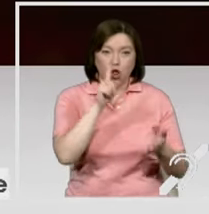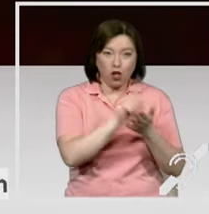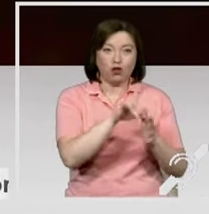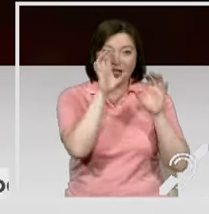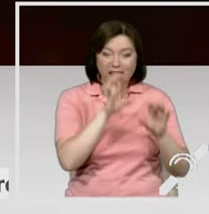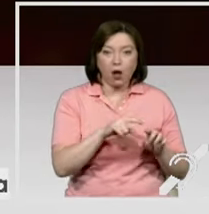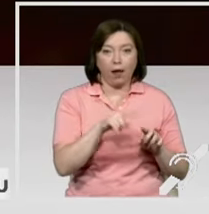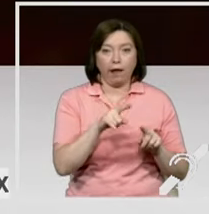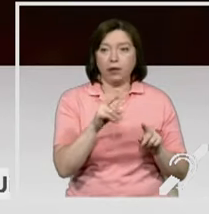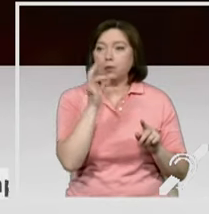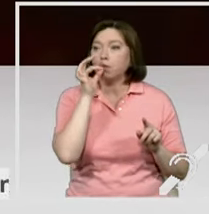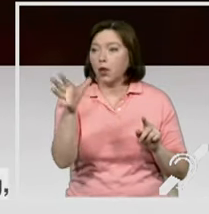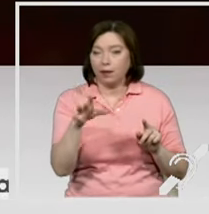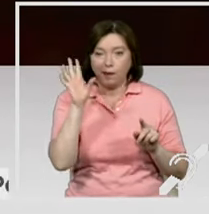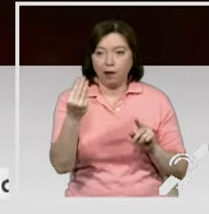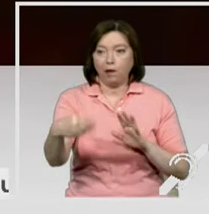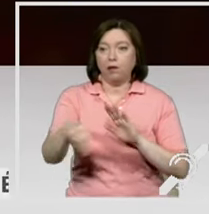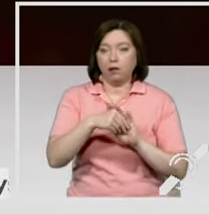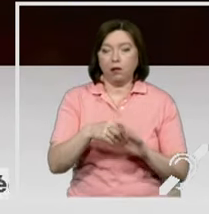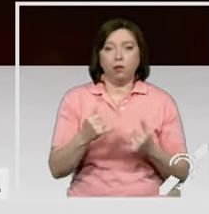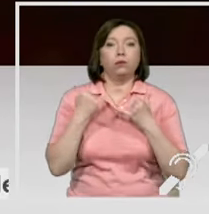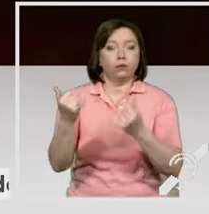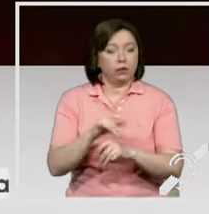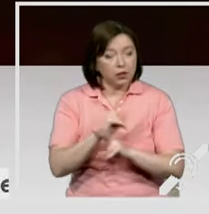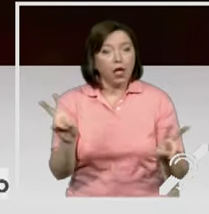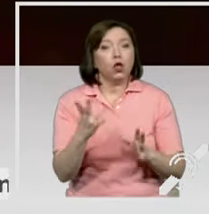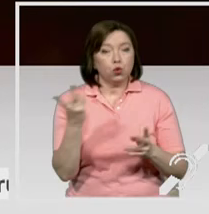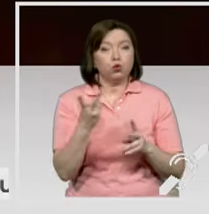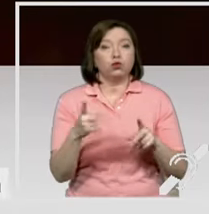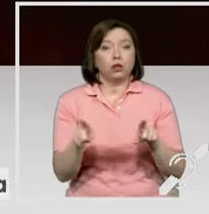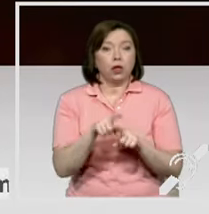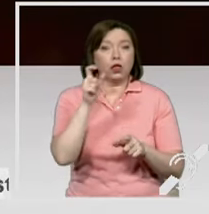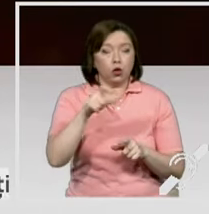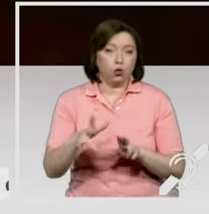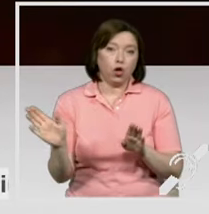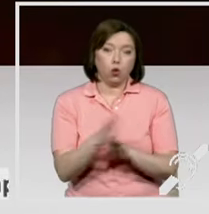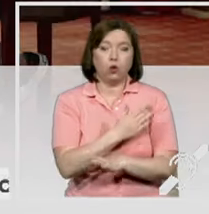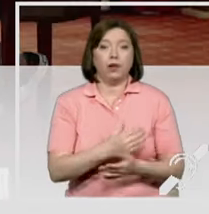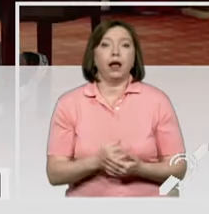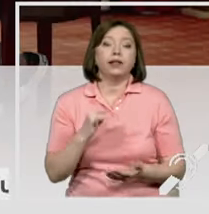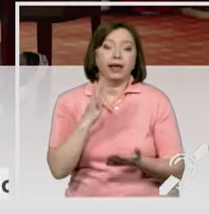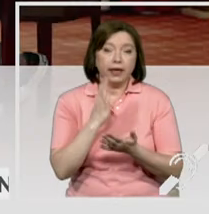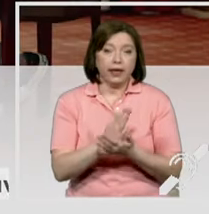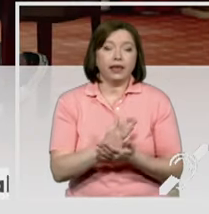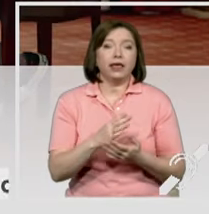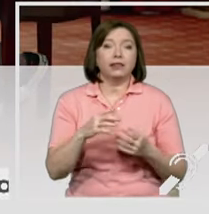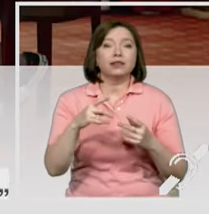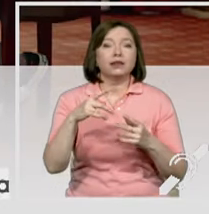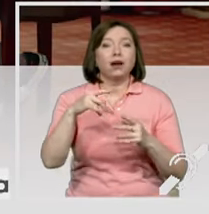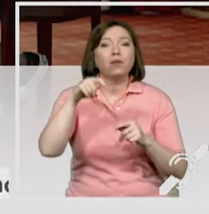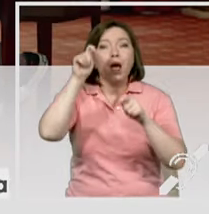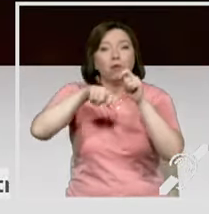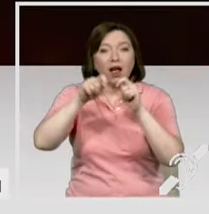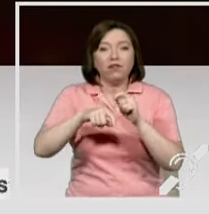другое. И сейчас у нас идет внешняя оценка по неподкупности судей